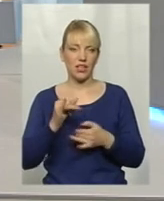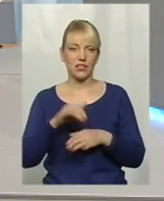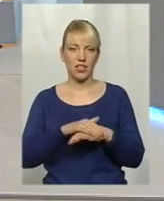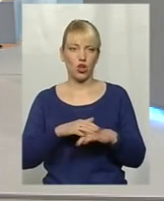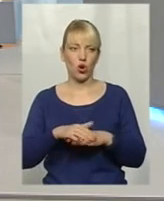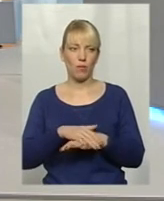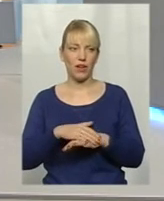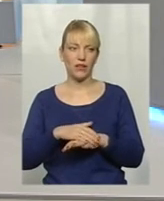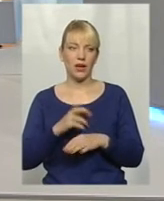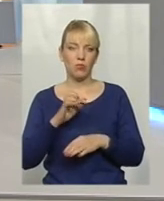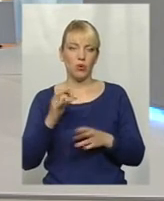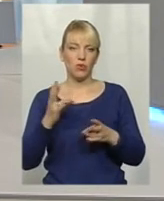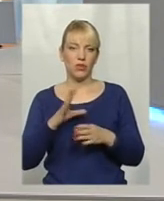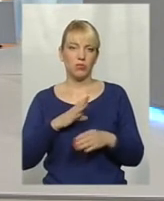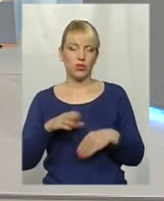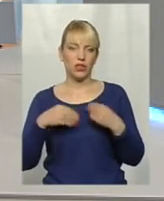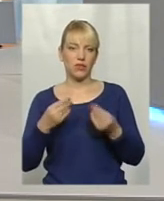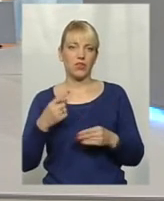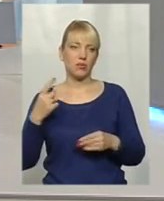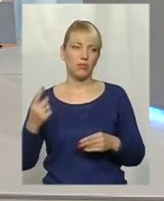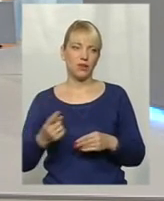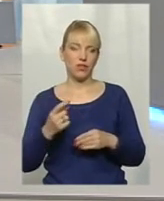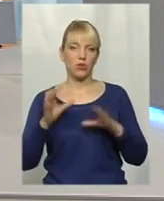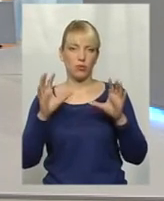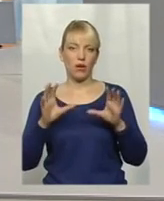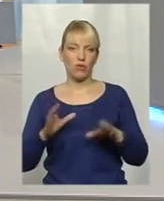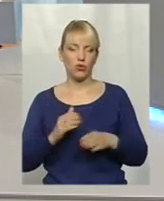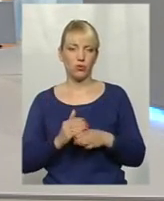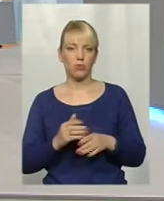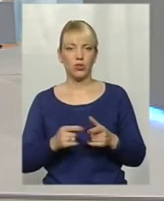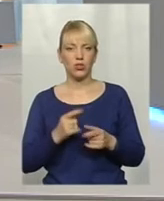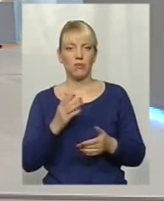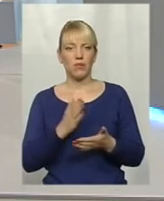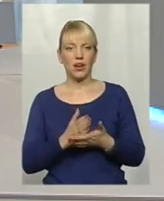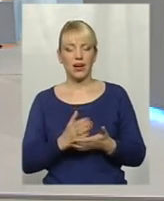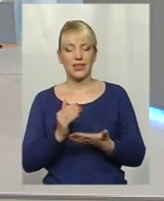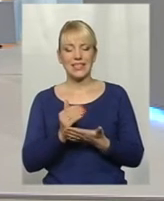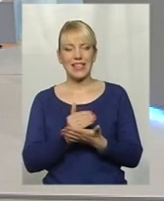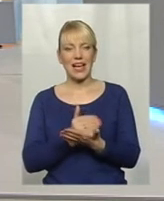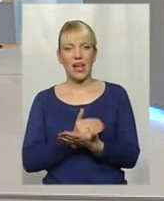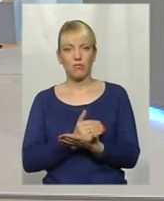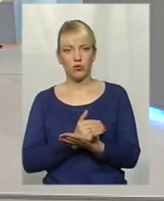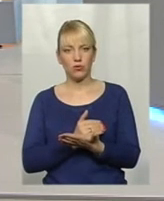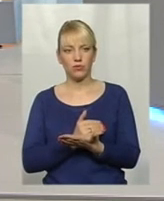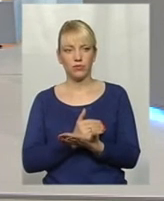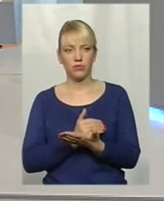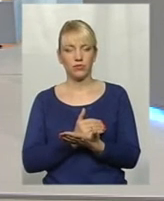вони мали би теж надавати ту первинну правову допомогу. Чи маєте схему,